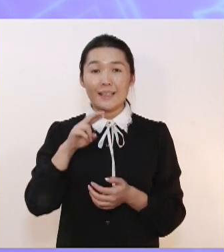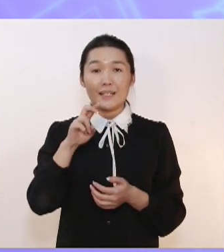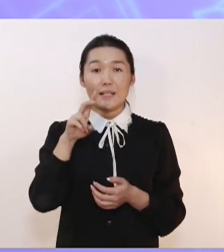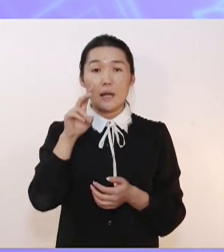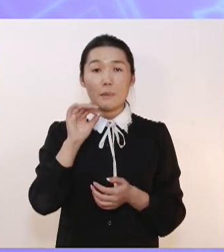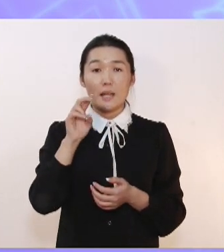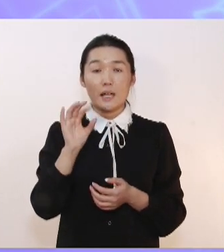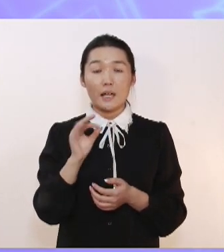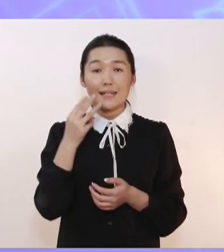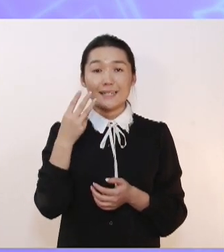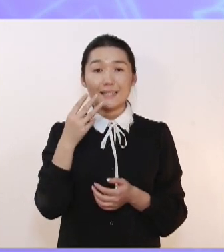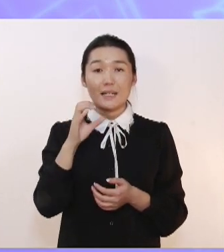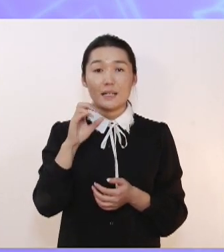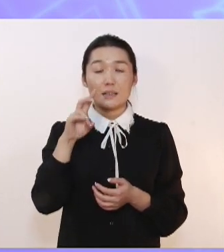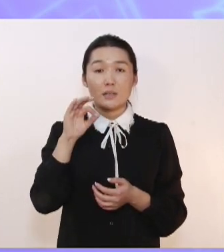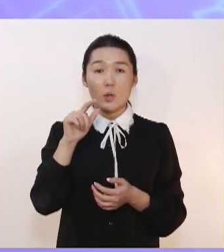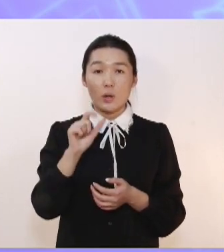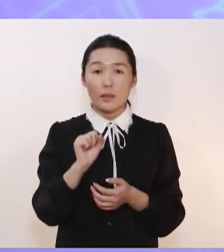Яблоко. Три слога.